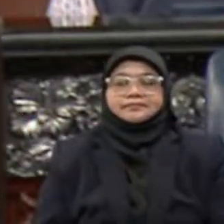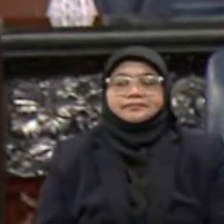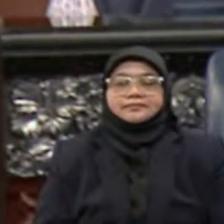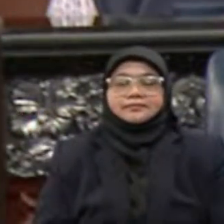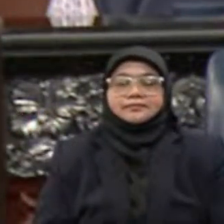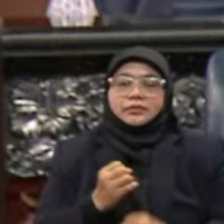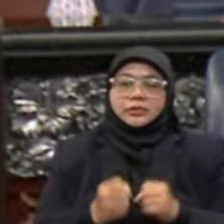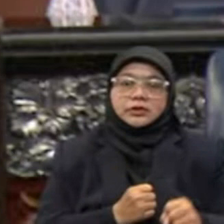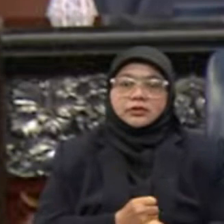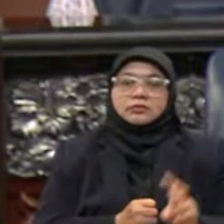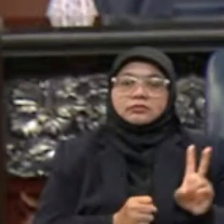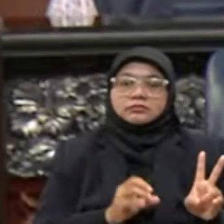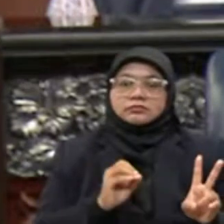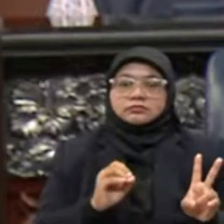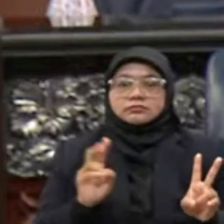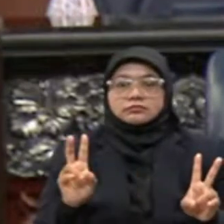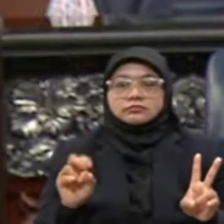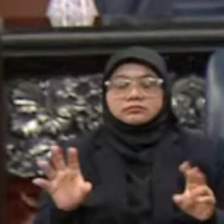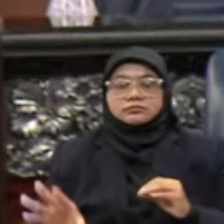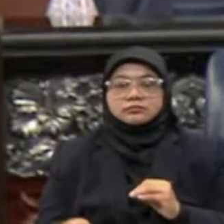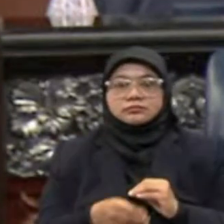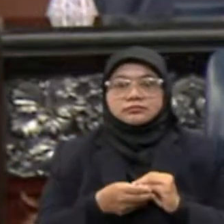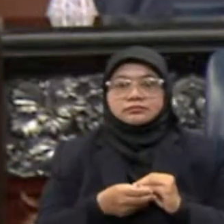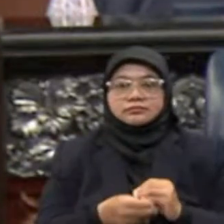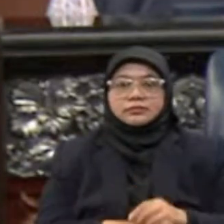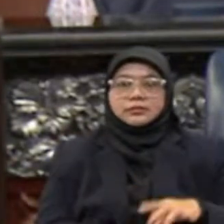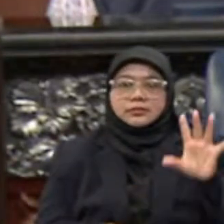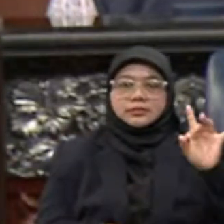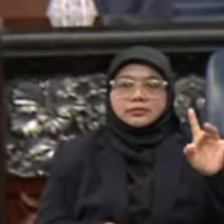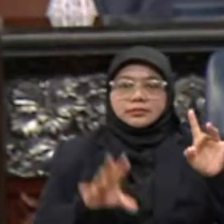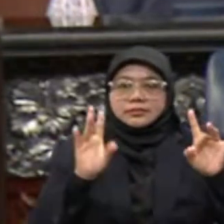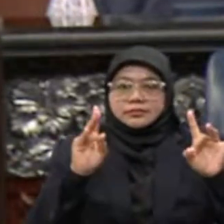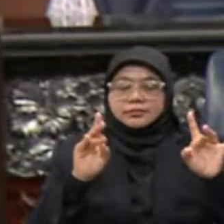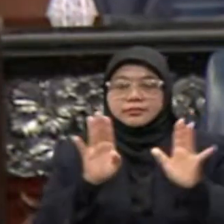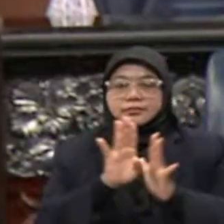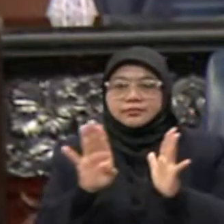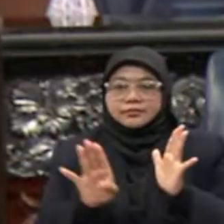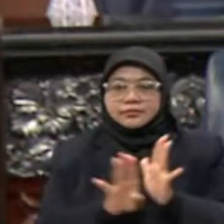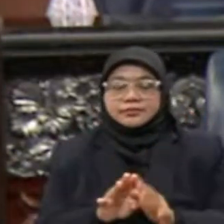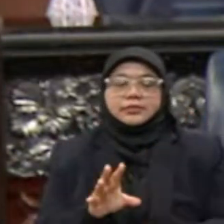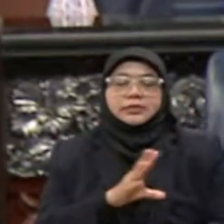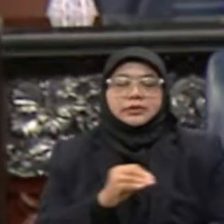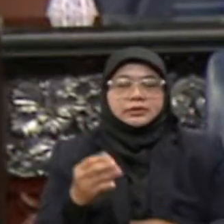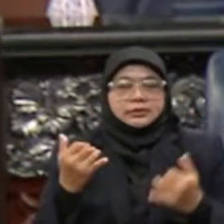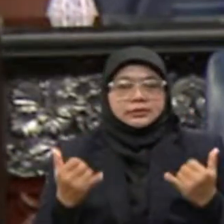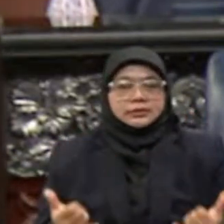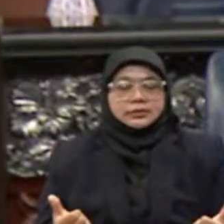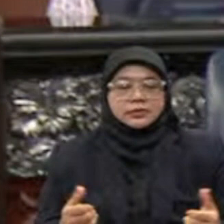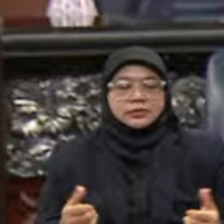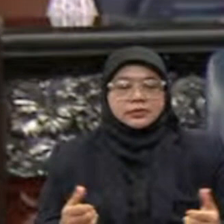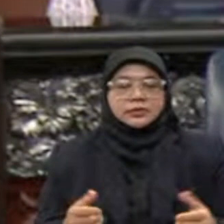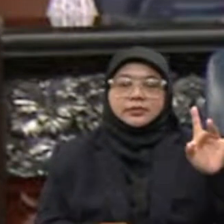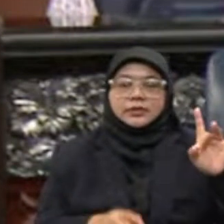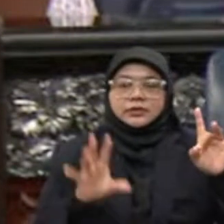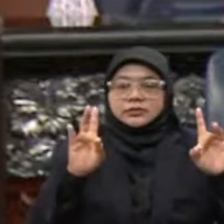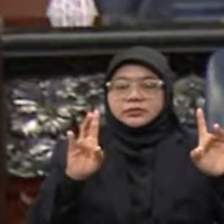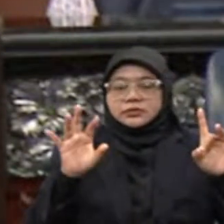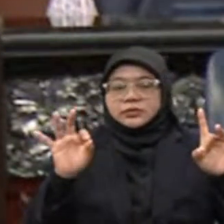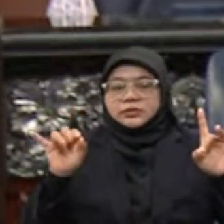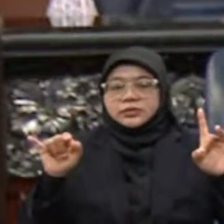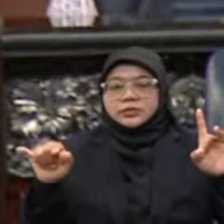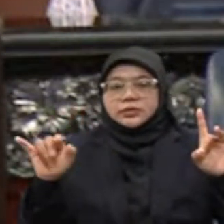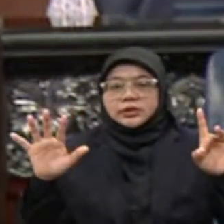2020 tambah lagi hutang 87 billion menjadikan 879